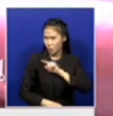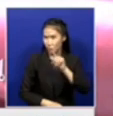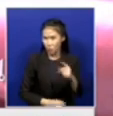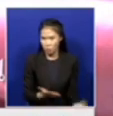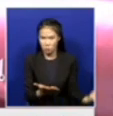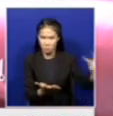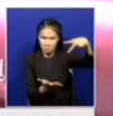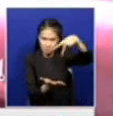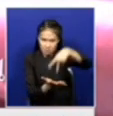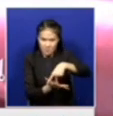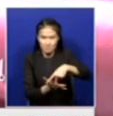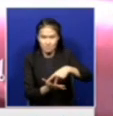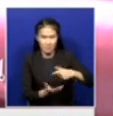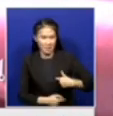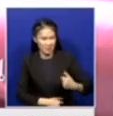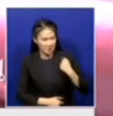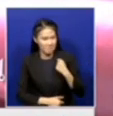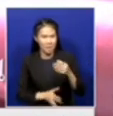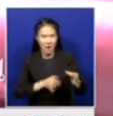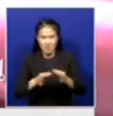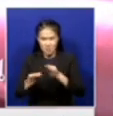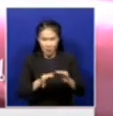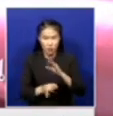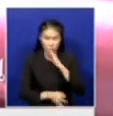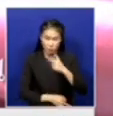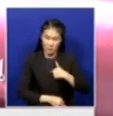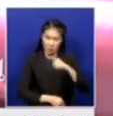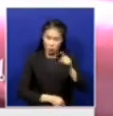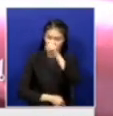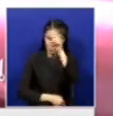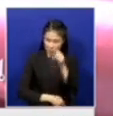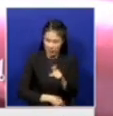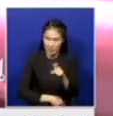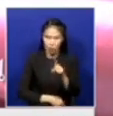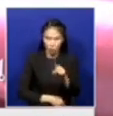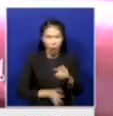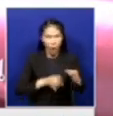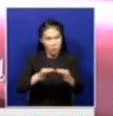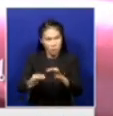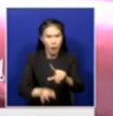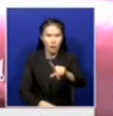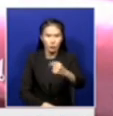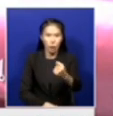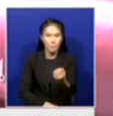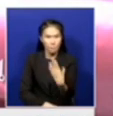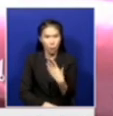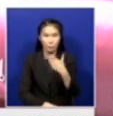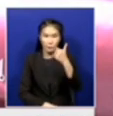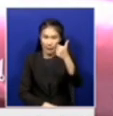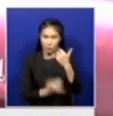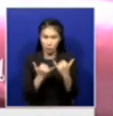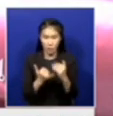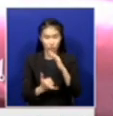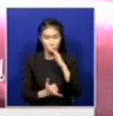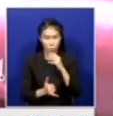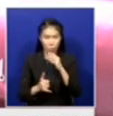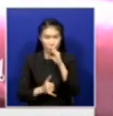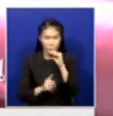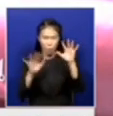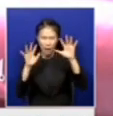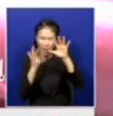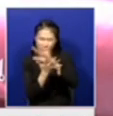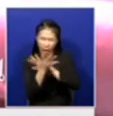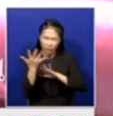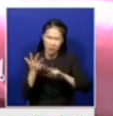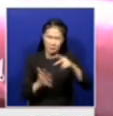ชี้แจงเรื่องที่มันเป็นข้อสงสัยให้กระจ่างเพราะไม่เช่นนั้นเนี่ยนะครับพระราชกำหนดฉบับนี้ผมเชื่อว่าพออภิ